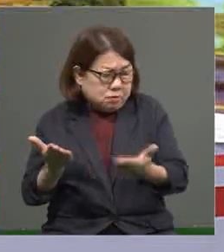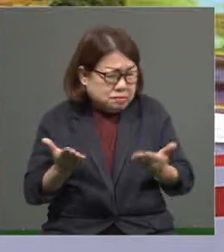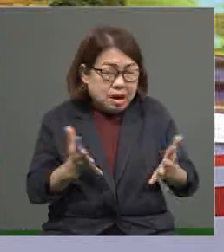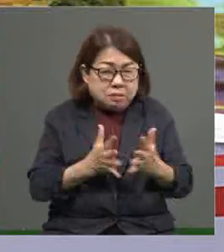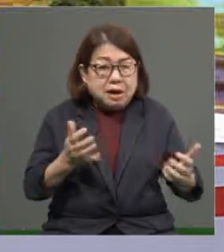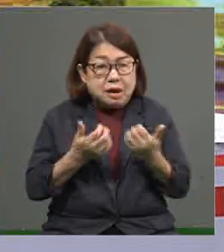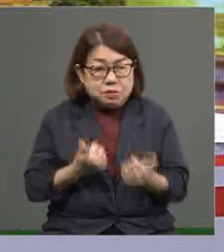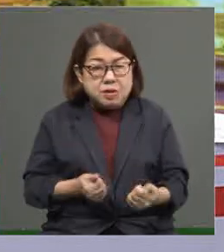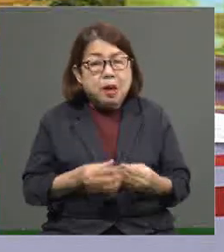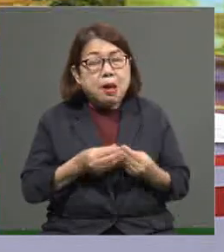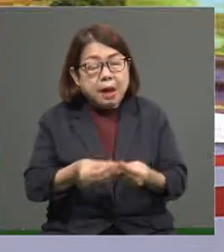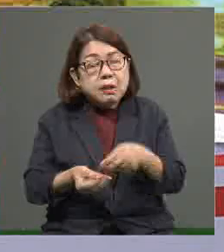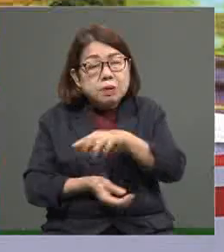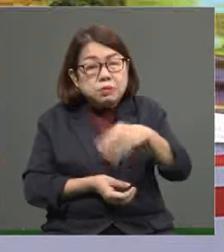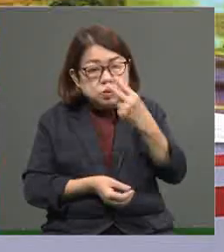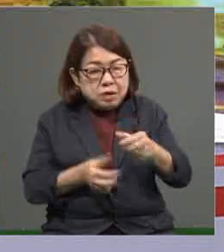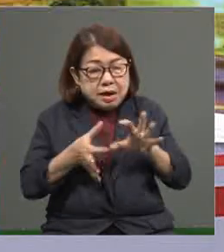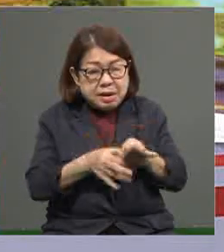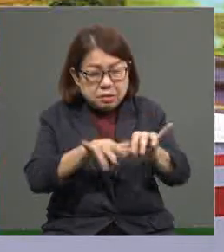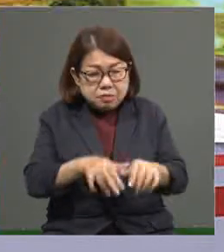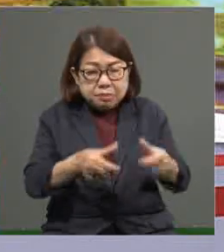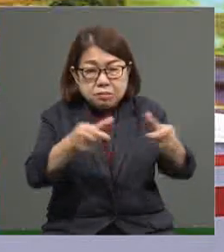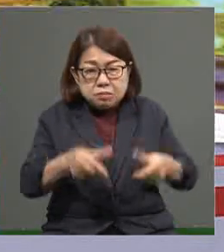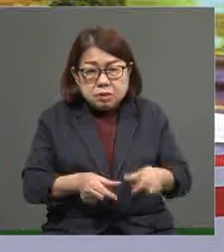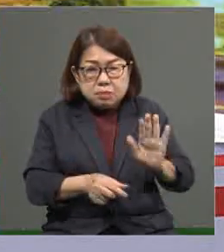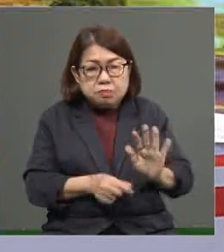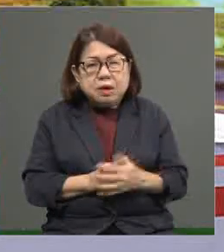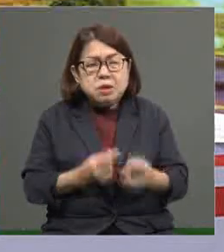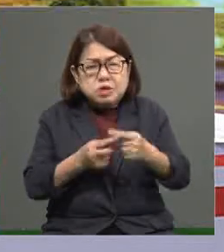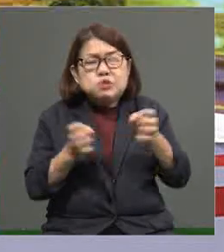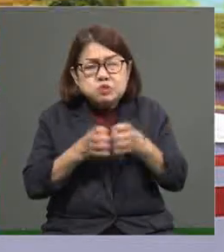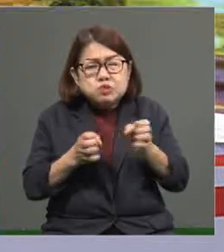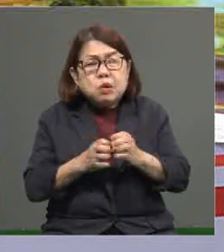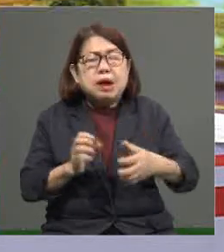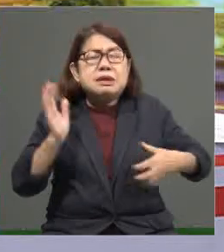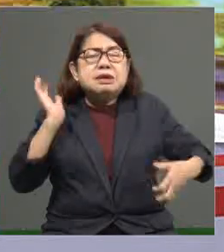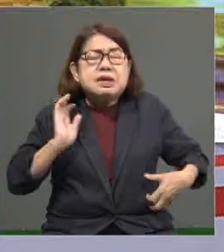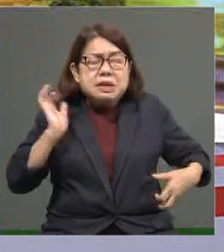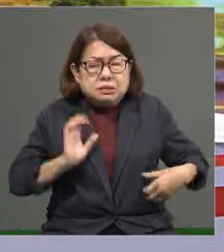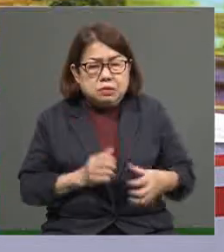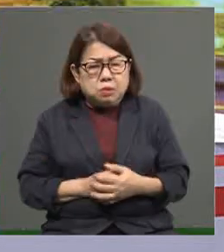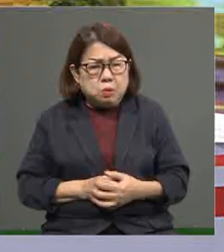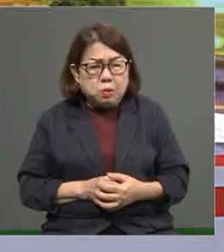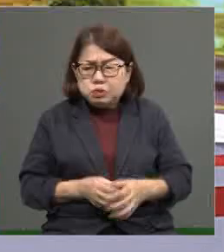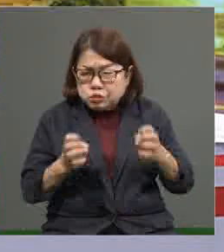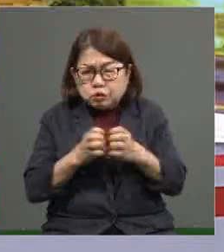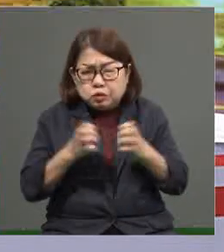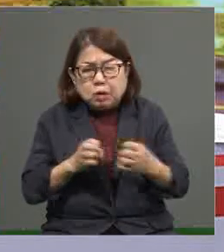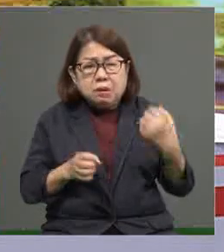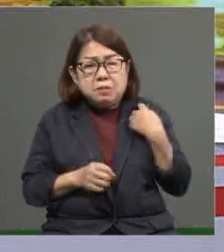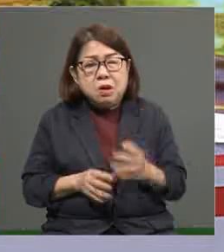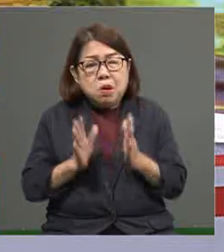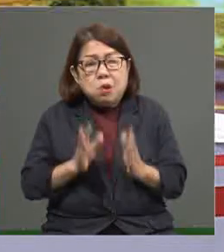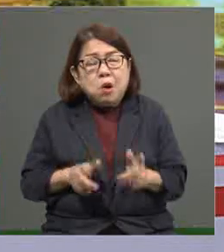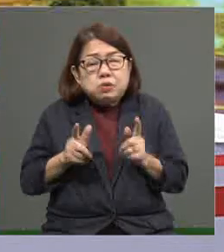ว่าที่จะพาคุณผู้ชมไปดูเนี่ยอันนี้ไม่ใช่สำนวนแต่มันยุ่งจริงๆแลเป็นลิงจริงๆด้วยยุ่งกว่าด้วยใช่อยุ่งกว่าเลยเพราะว่าลิงถึง 100กว่า